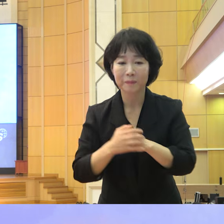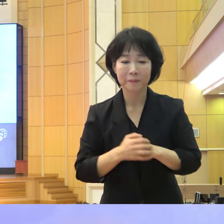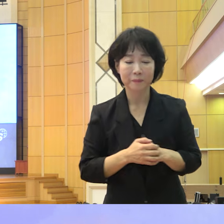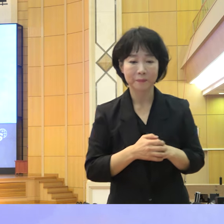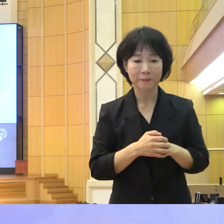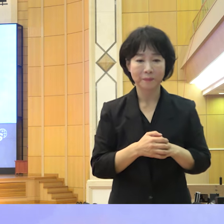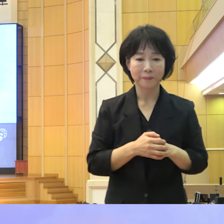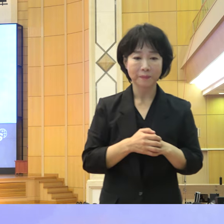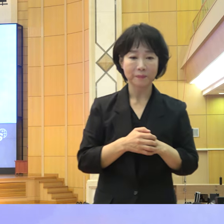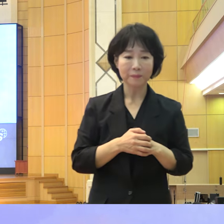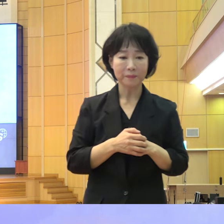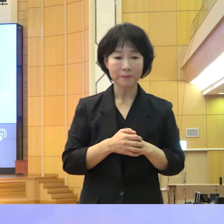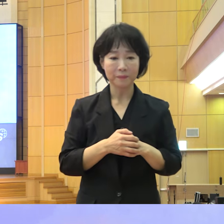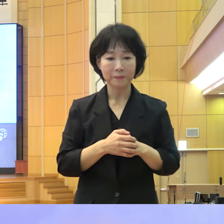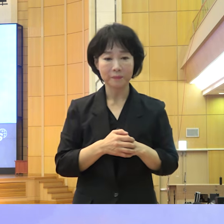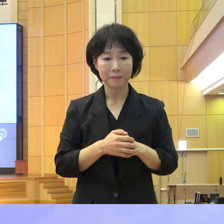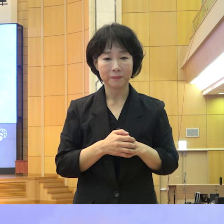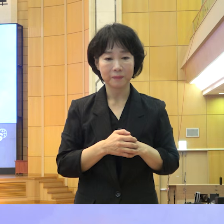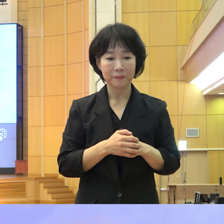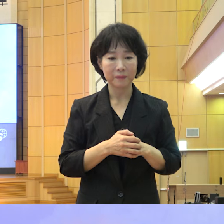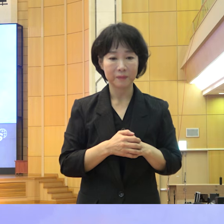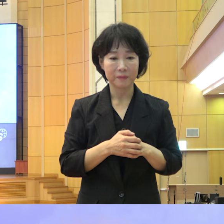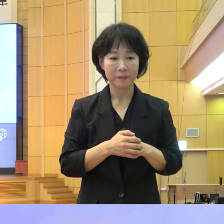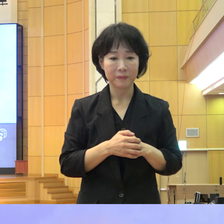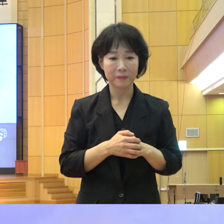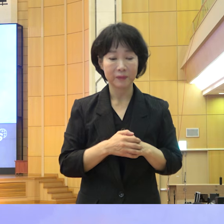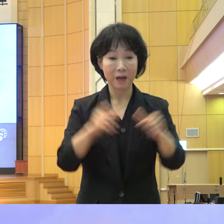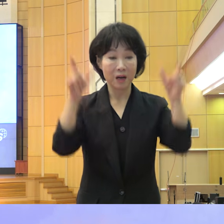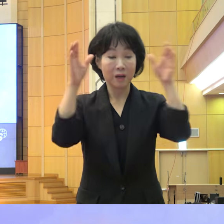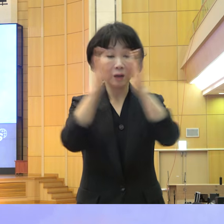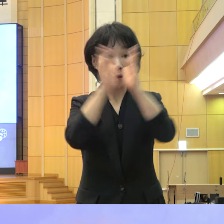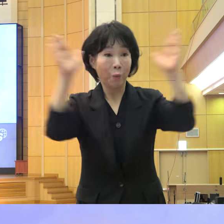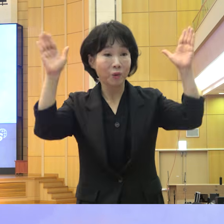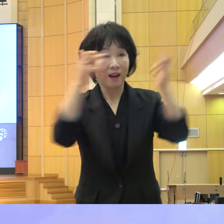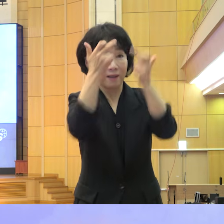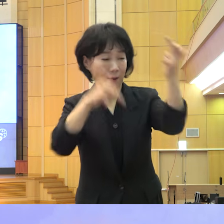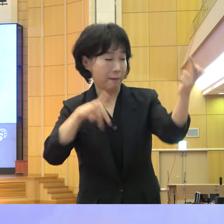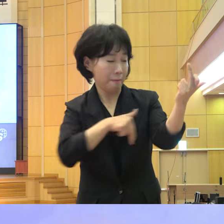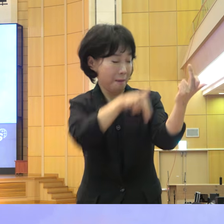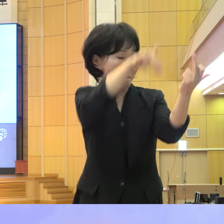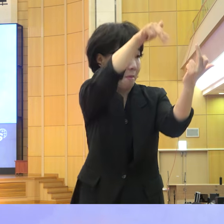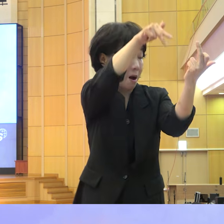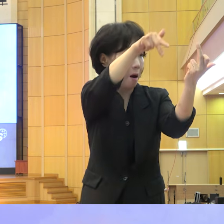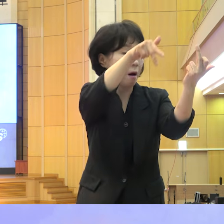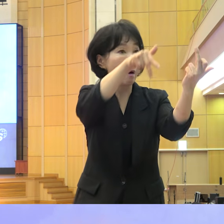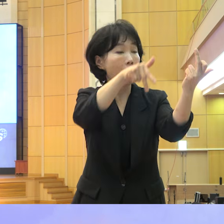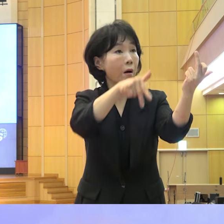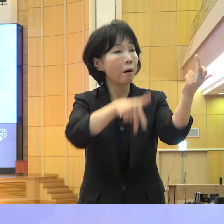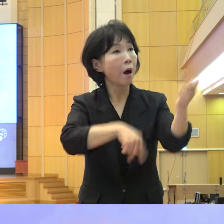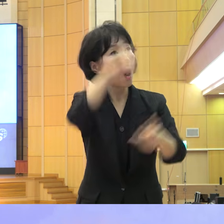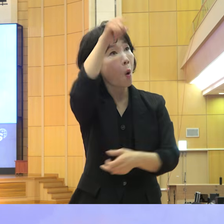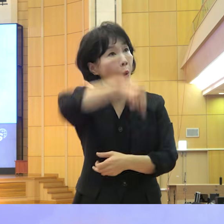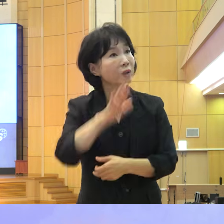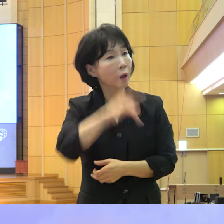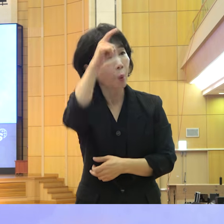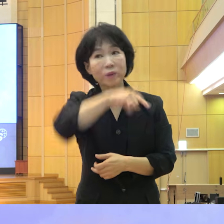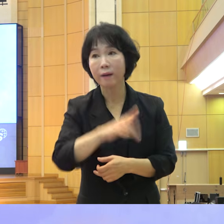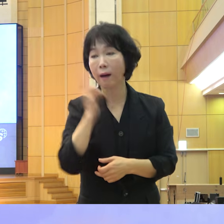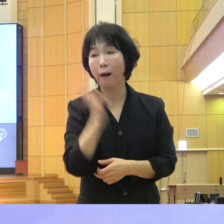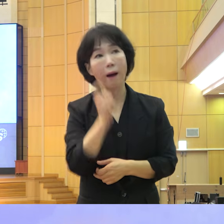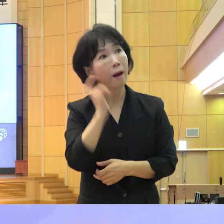이렇게 막 금 뭐 이런 것 전부 다 막 빼내가지고 이제